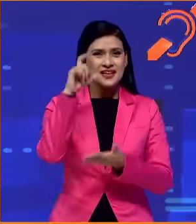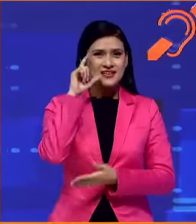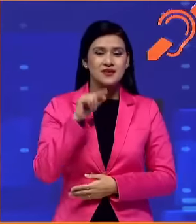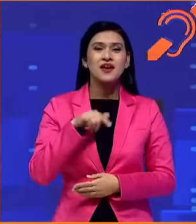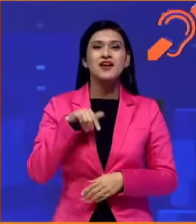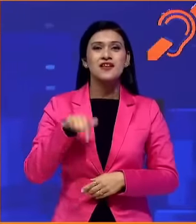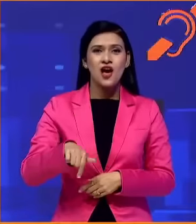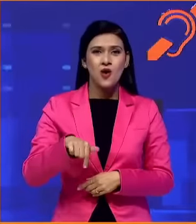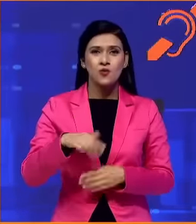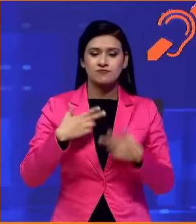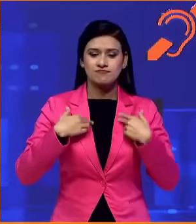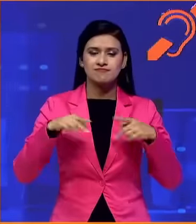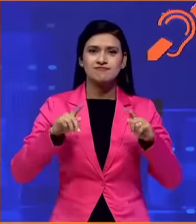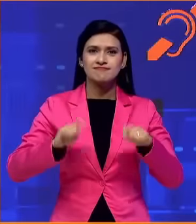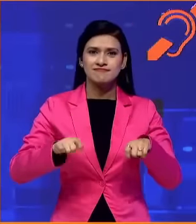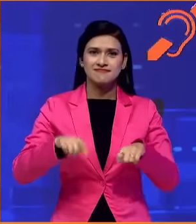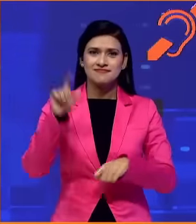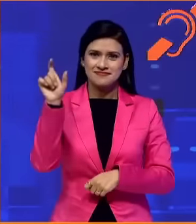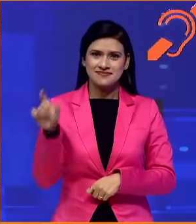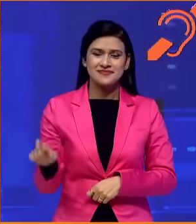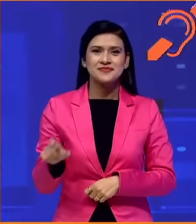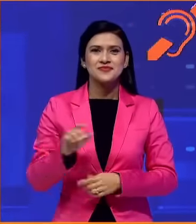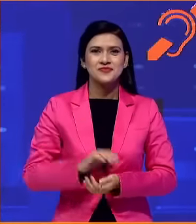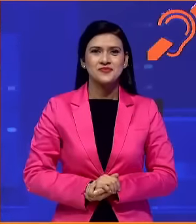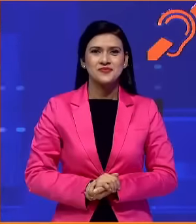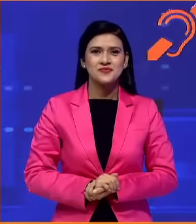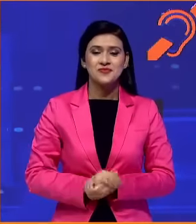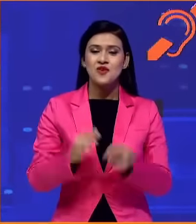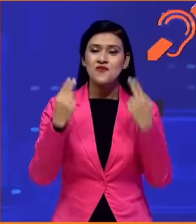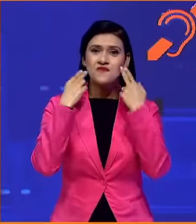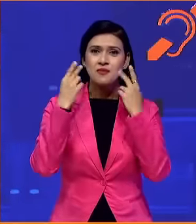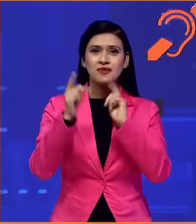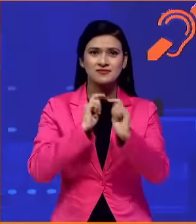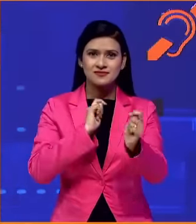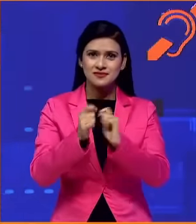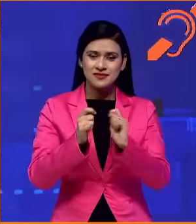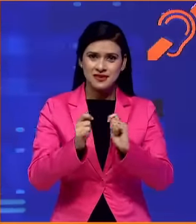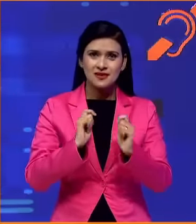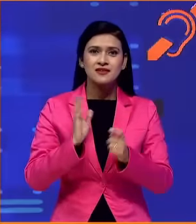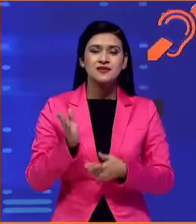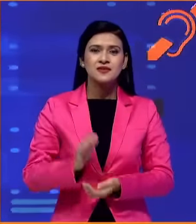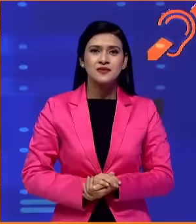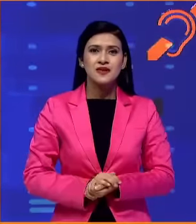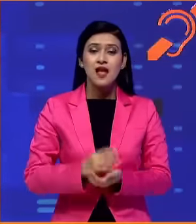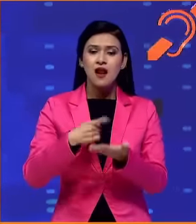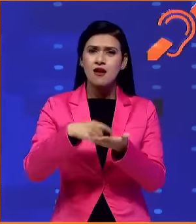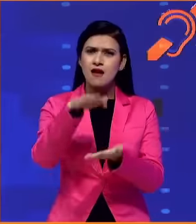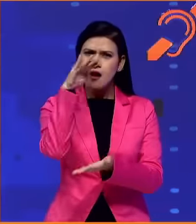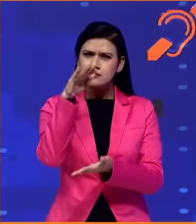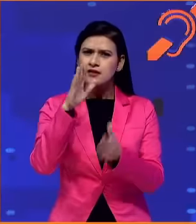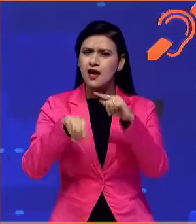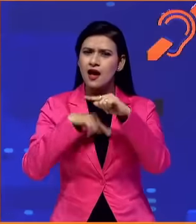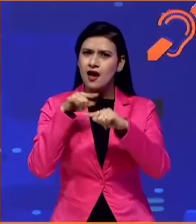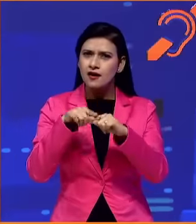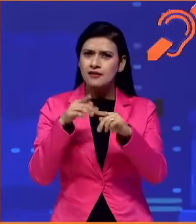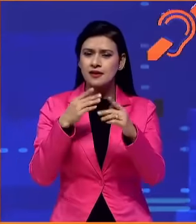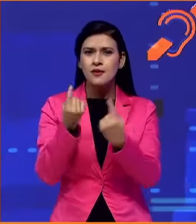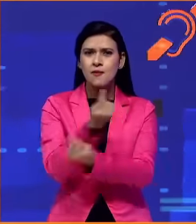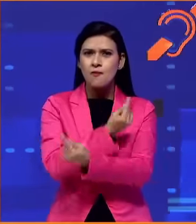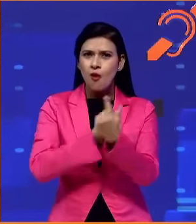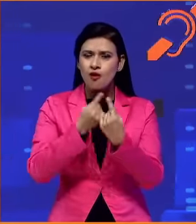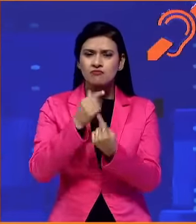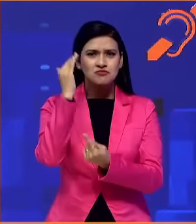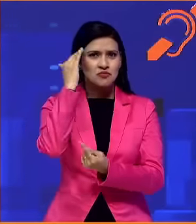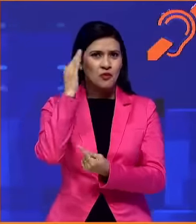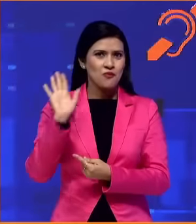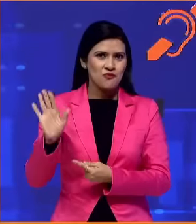और आज'आपकीअदालत'मेंहमारेजजएकजाने-माने पत्रकारहैंजोराजस्थानकीराजनीतिको बहुतअच्छीतरह